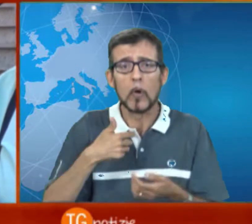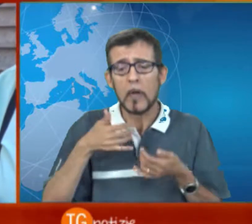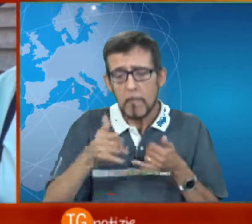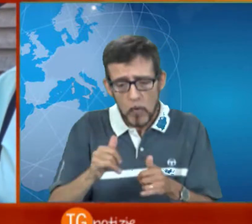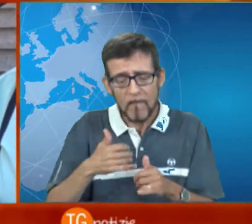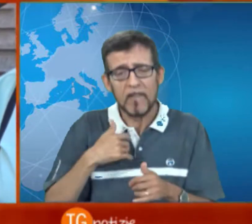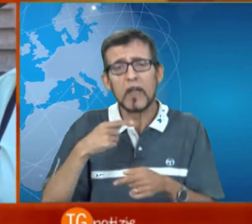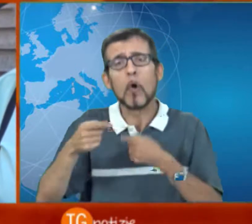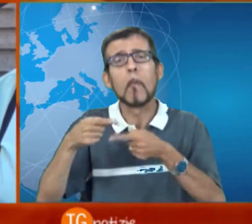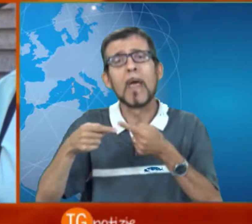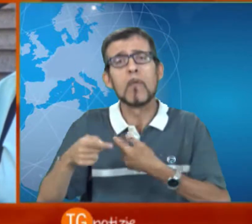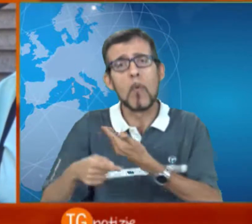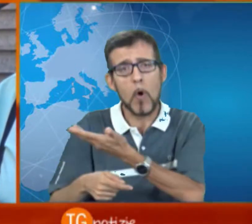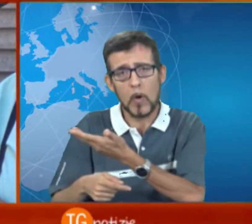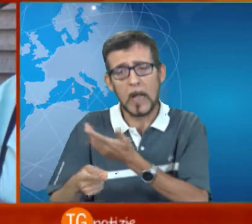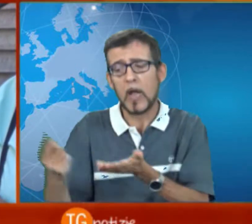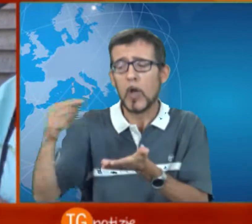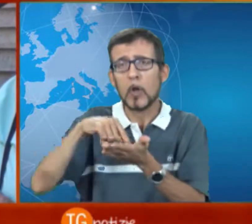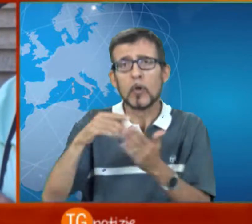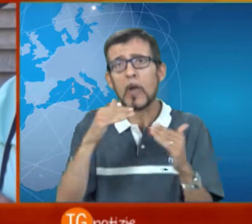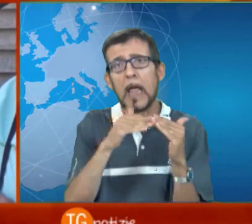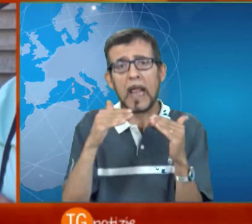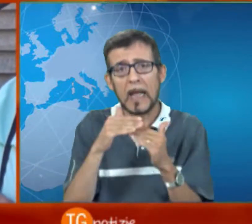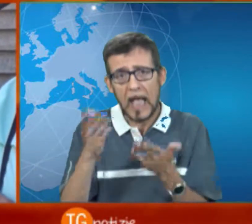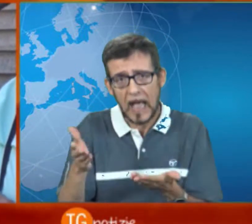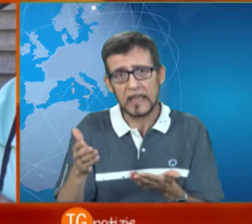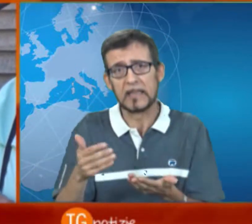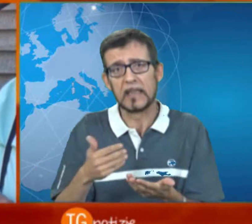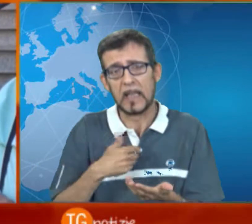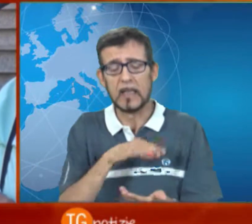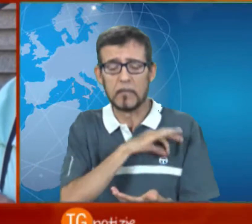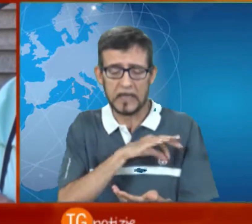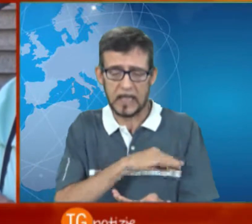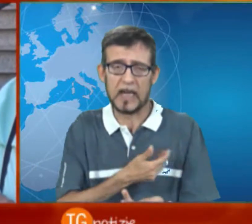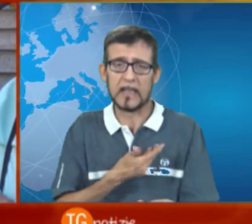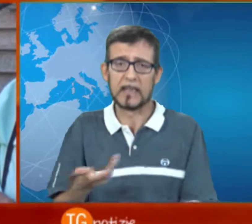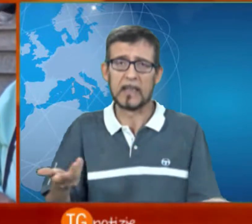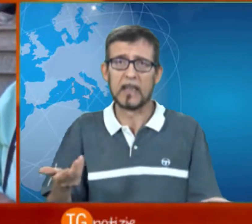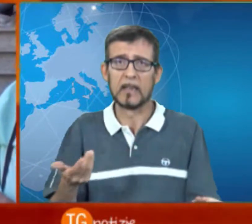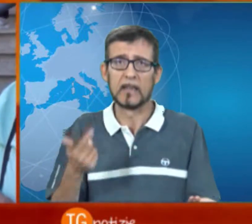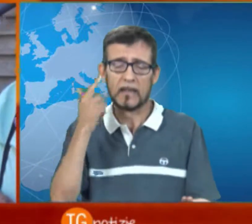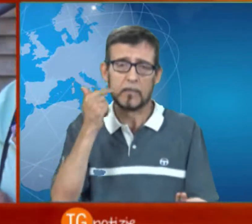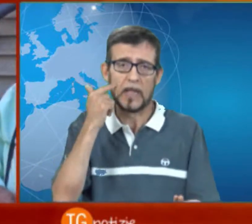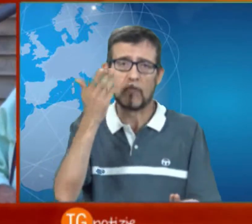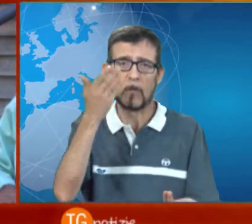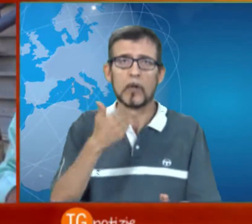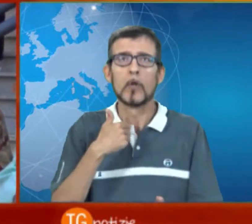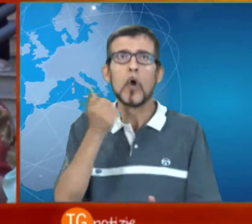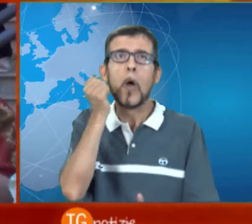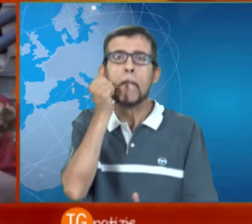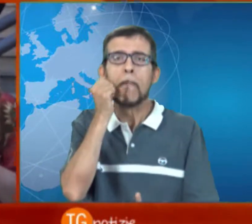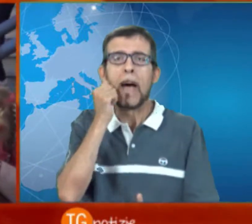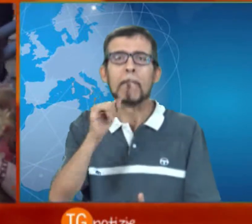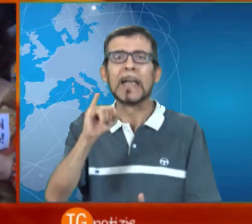mia nuora, che tornino a casa i bambini, Nicholas e Michael. Io sono la mamma